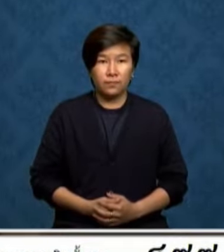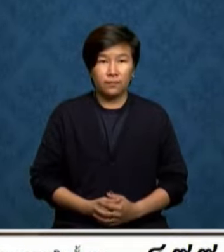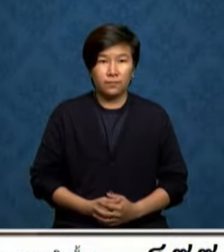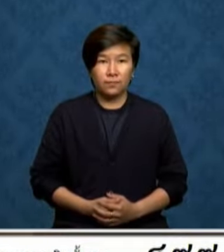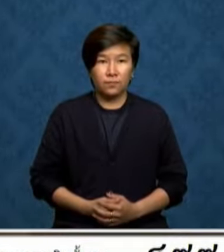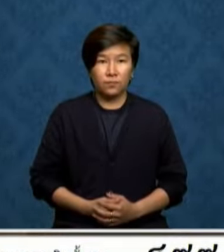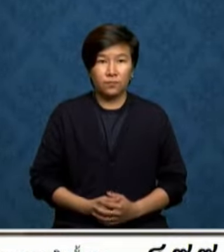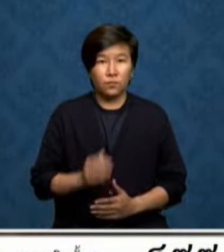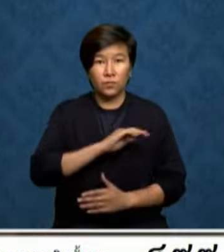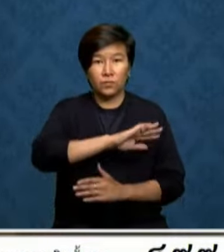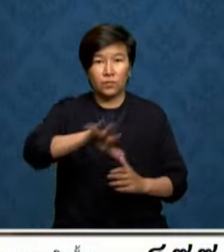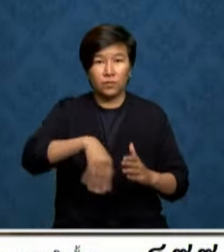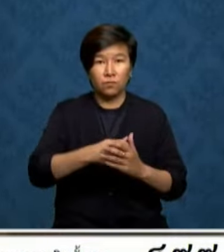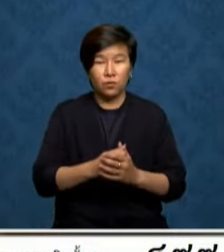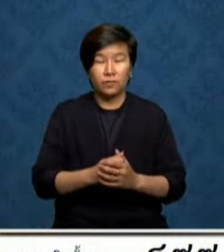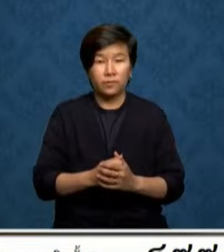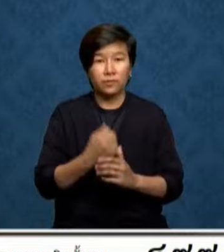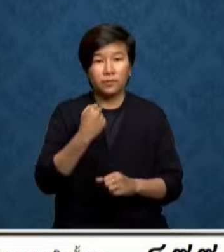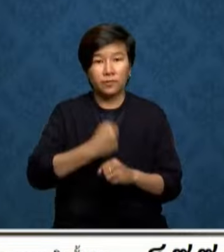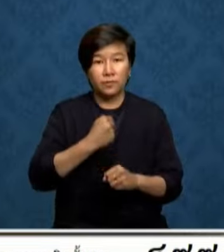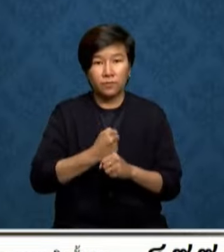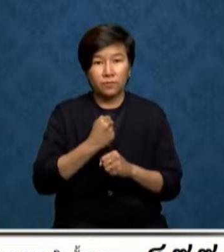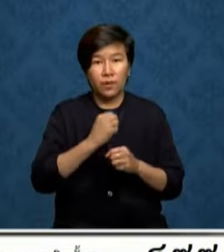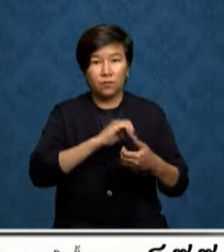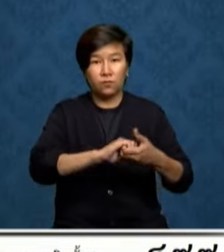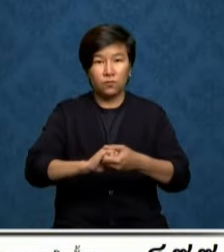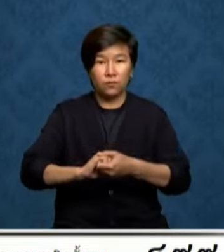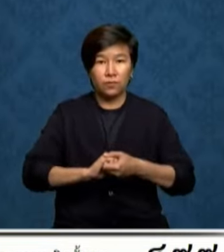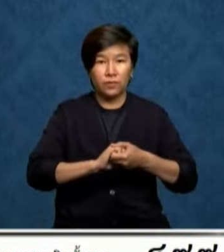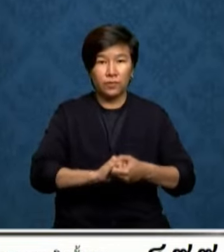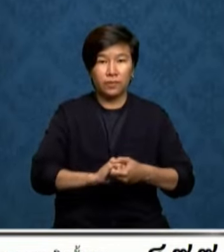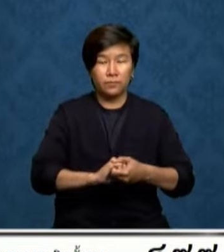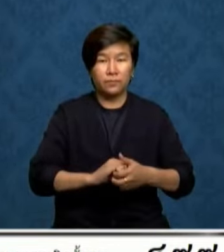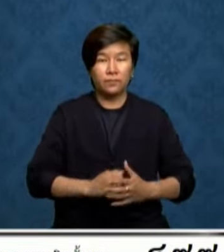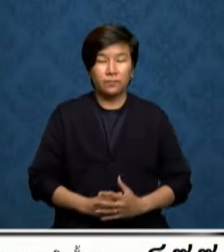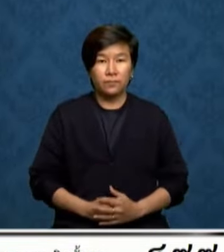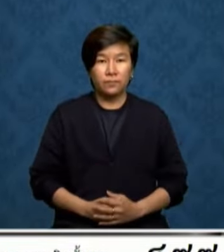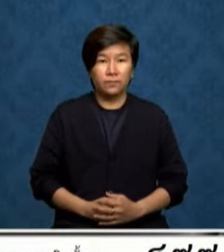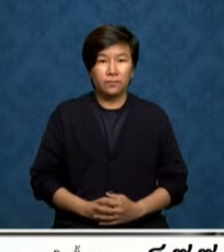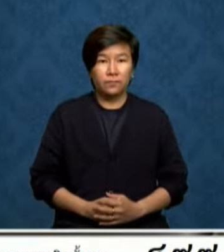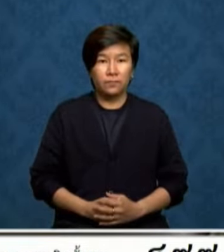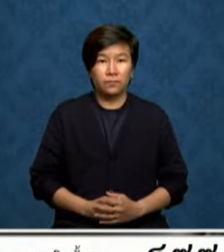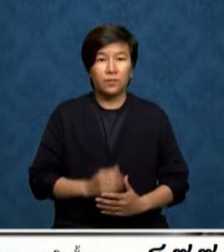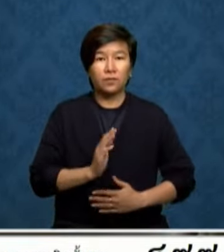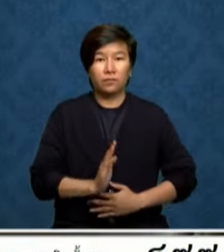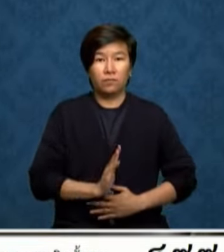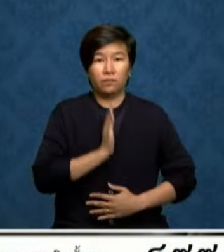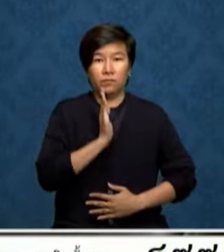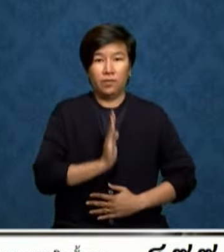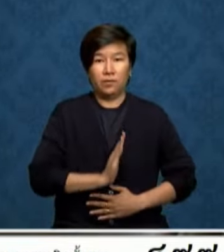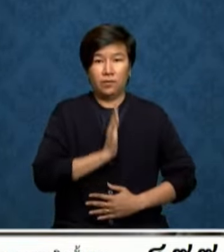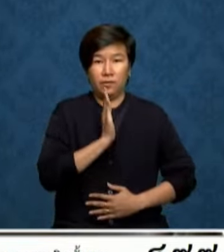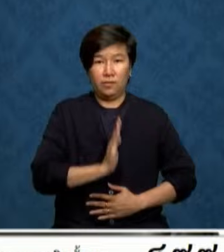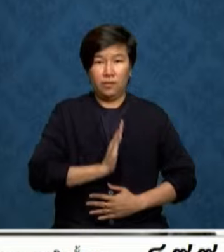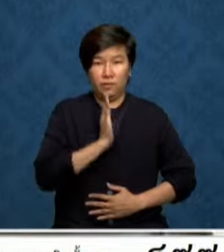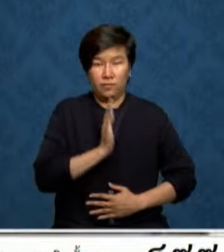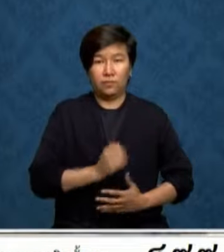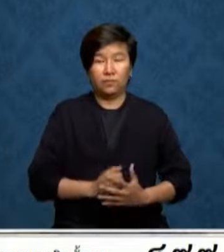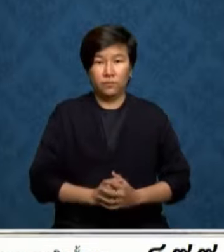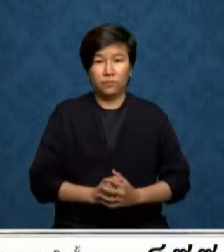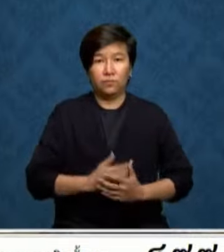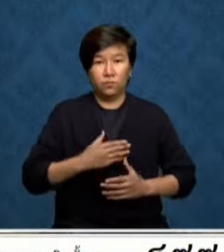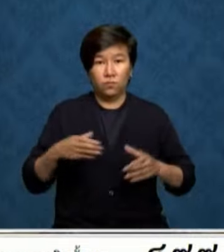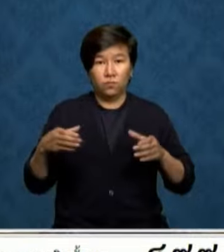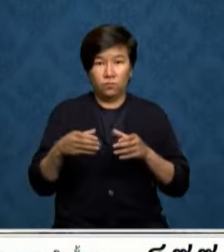ครับที่ได้ทำงานร่วมกันมานะครับแล้วก็ถือว่าเป็นเกียรติอย่างยิ่งที่พวกผ